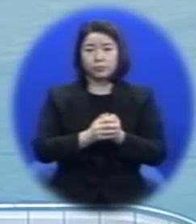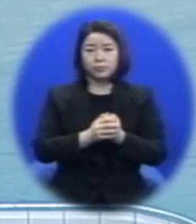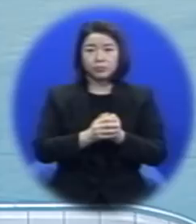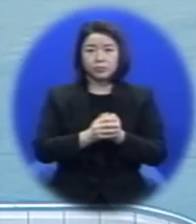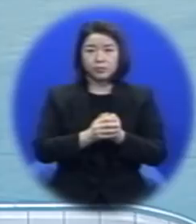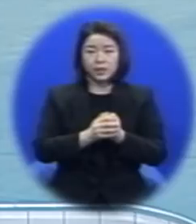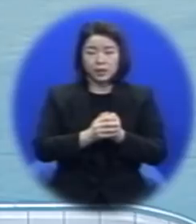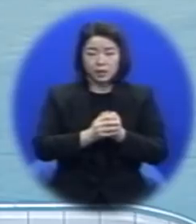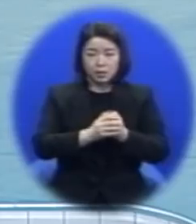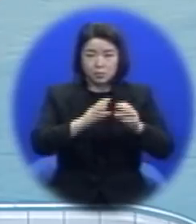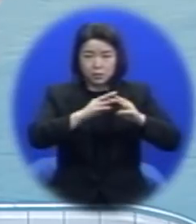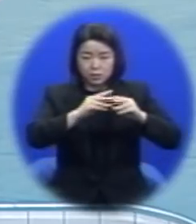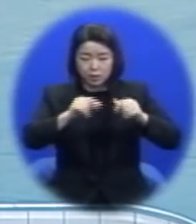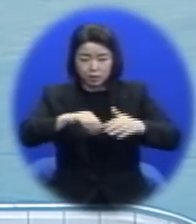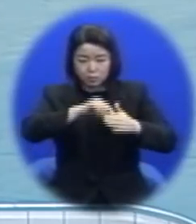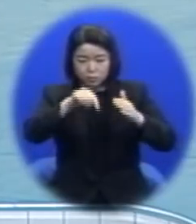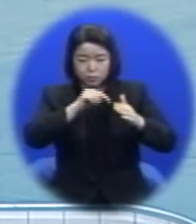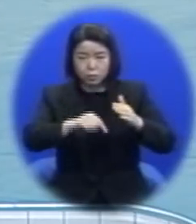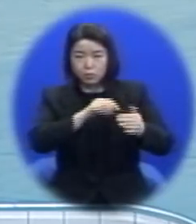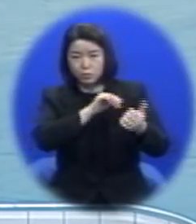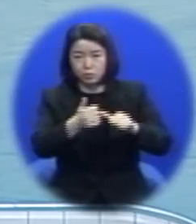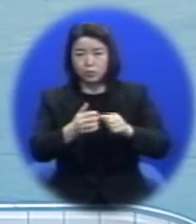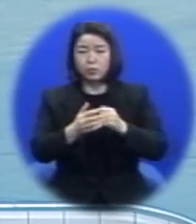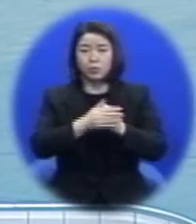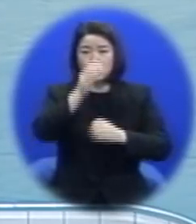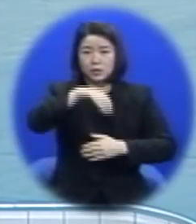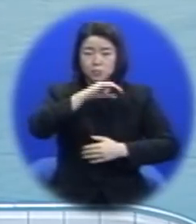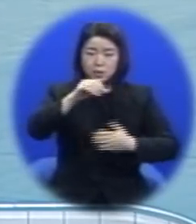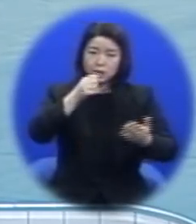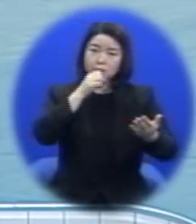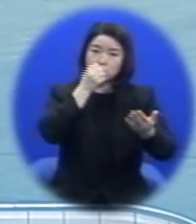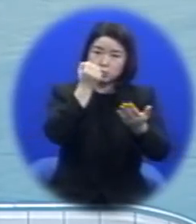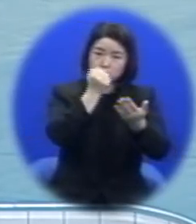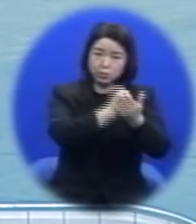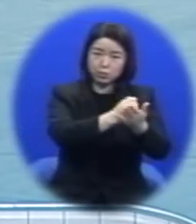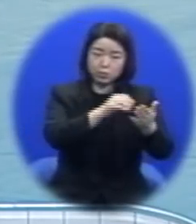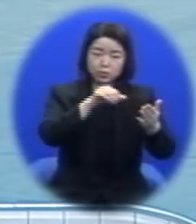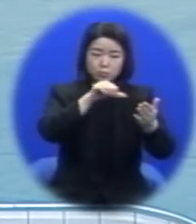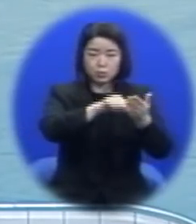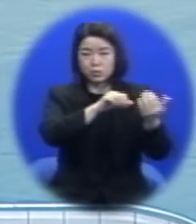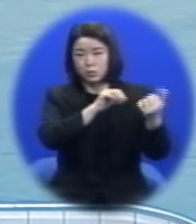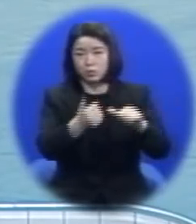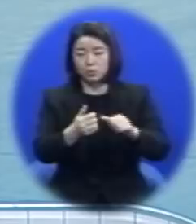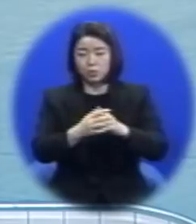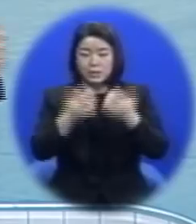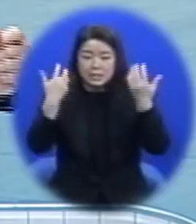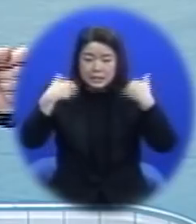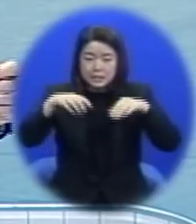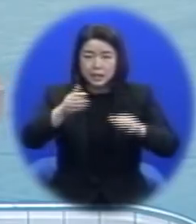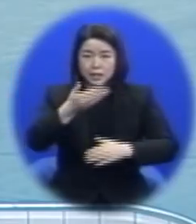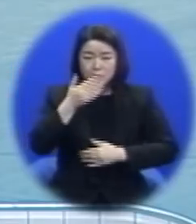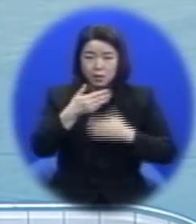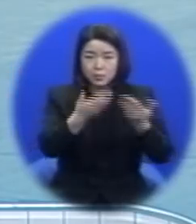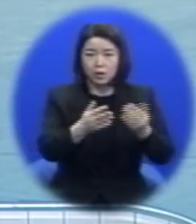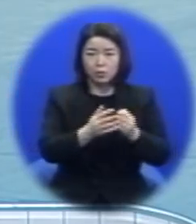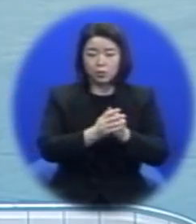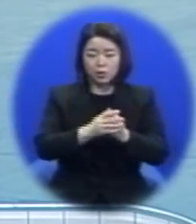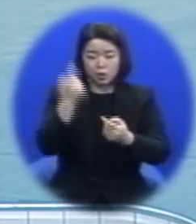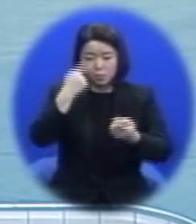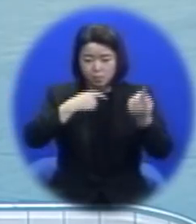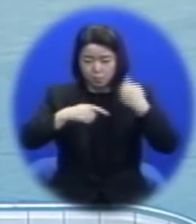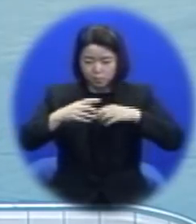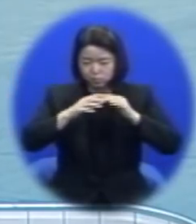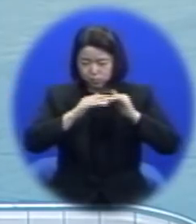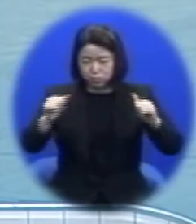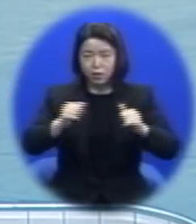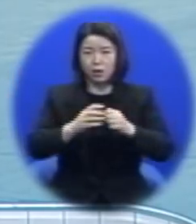죽기도 하고 십자가에 못 박혀 죽기도 하고 사자밥이 되어 죽기도 하고 재산을 다 뺏기고 가족들이 다 뿔뿔이 흩어지고